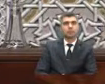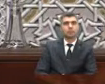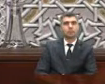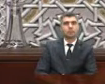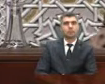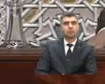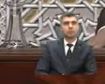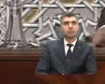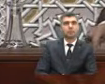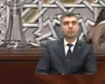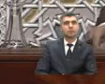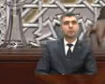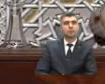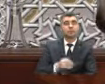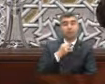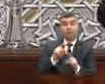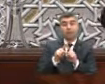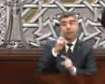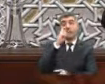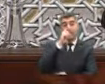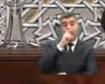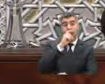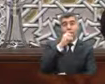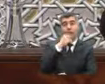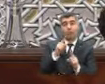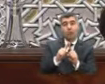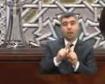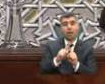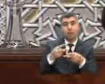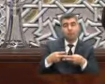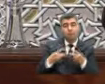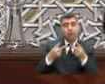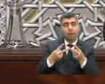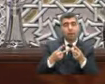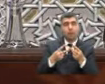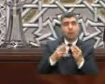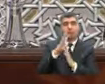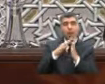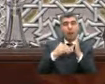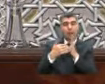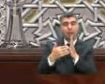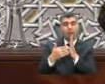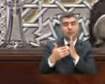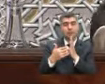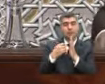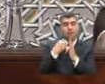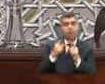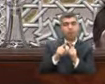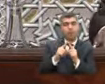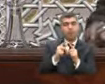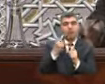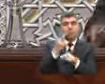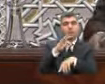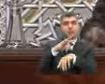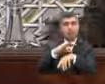سيدة النائبة المحترمة، صعب أنه نتكلم على المخطط في أقل من دقيقتين، ولجنة القطاعات